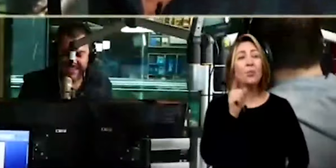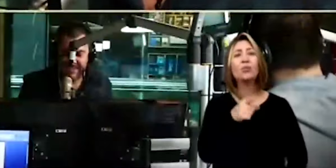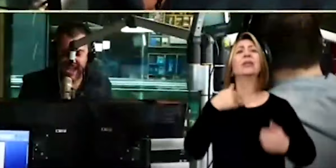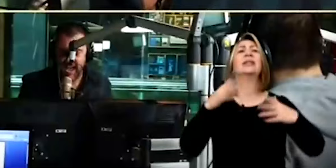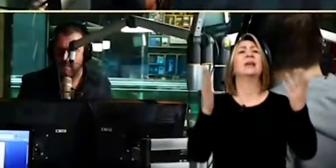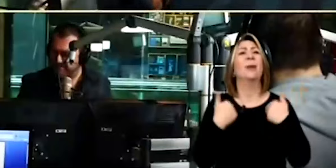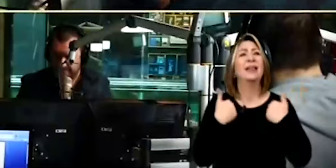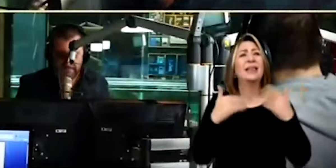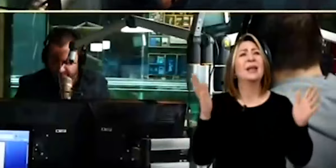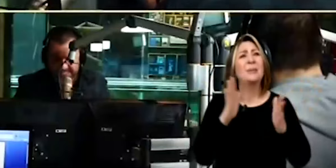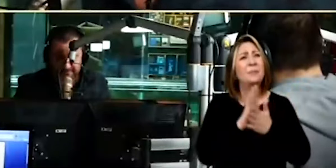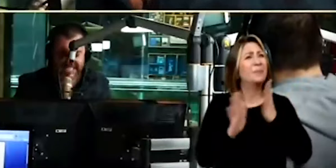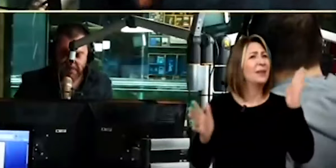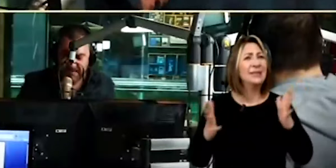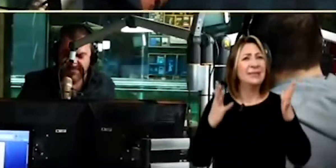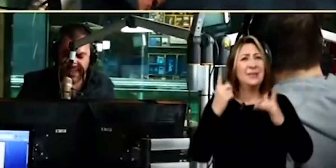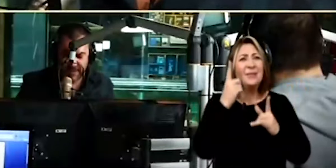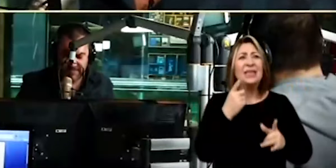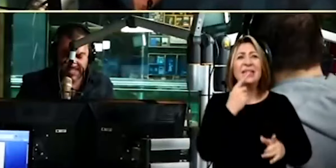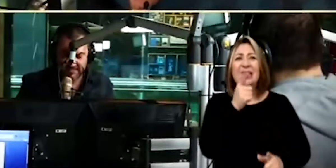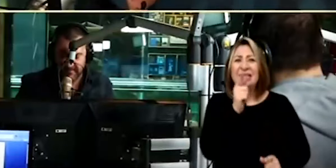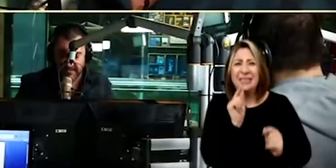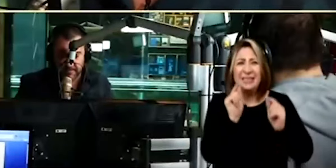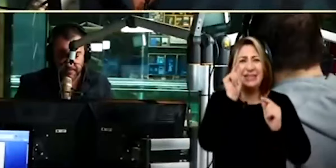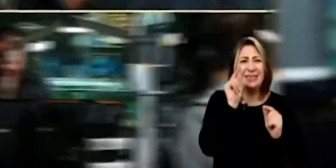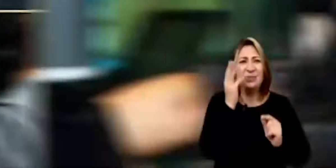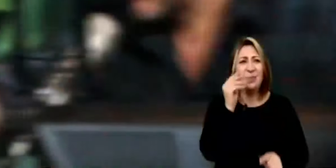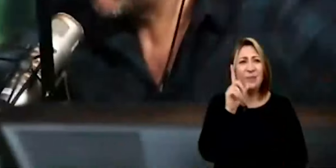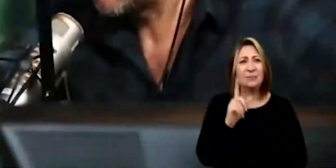Bu da ben değilim ya. Bir tık mid vermem lazım.